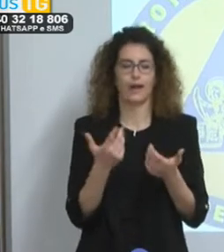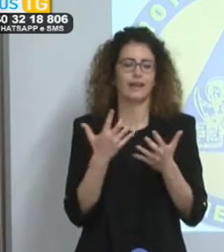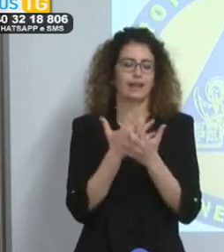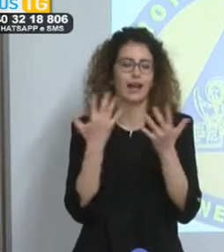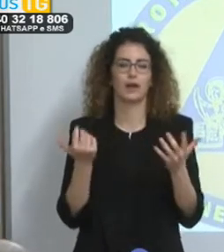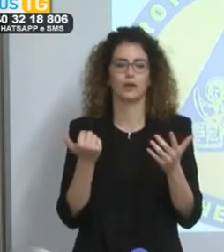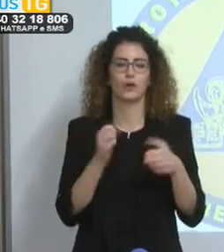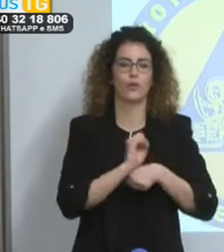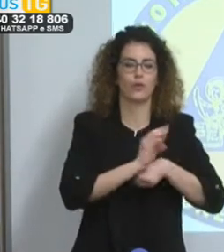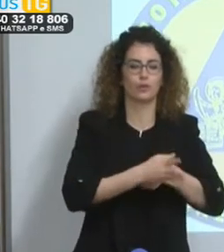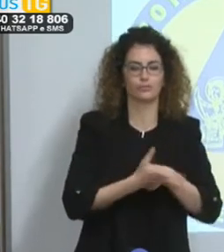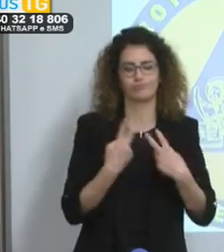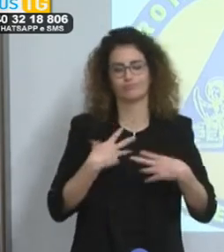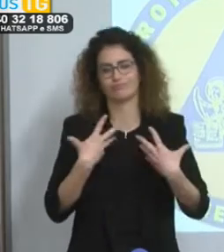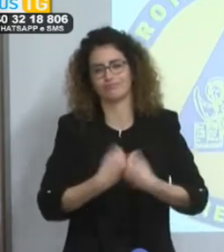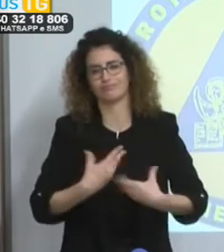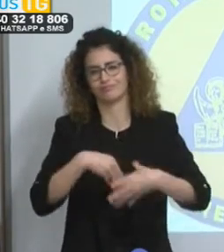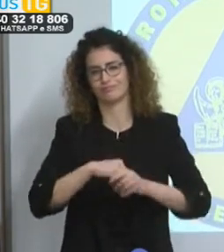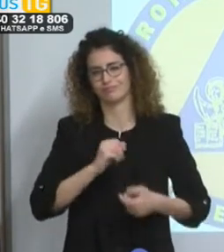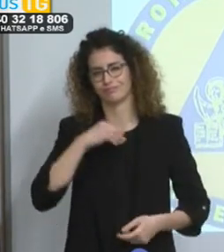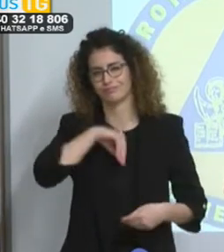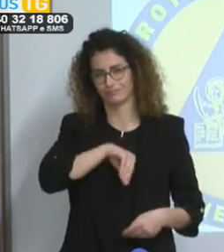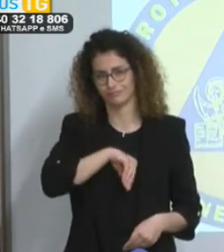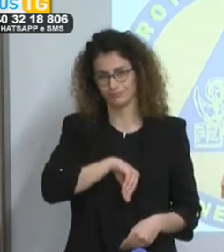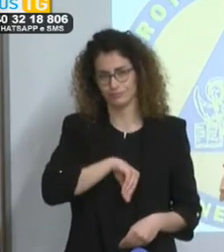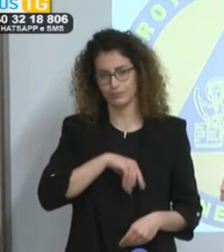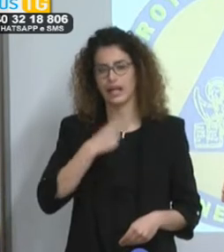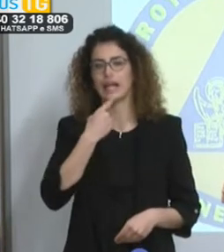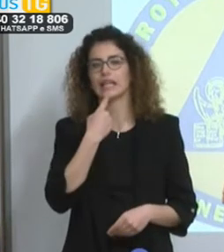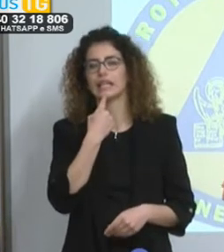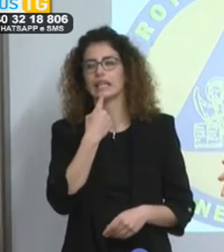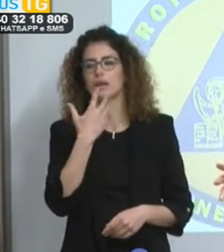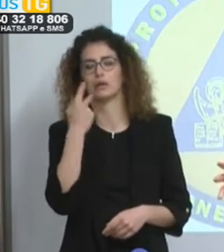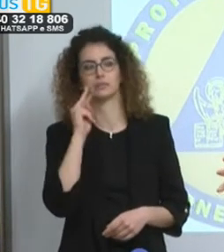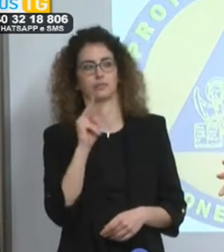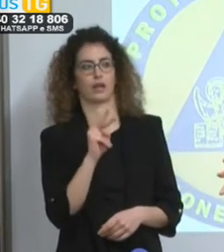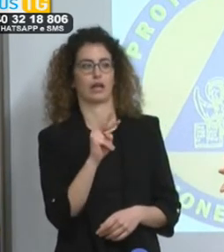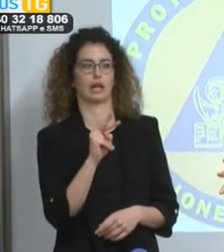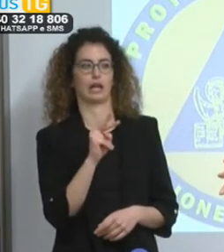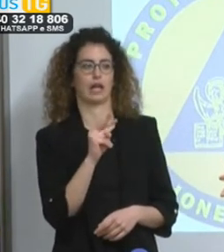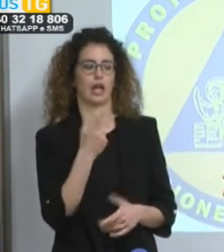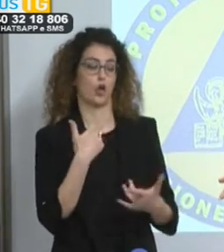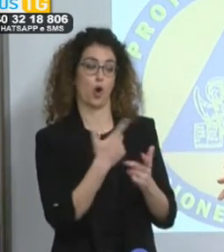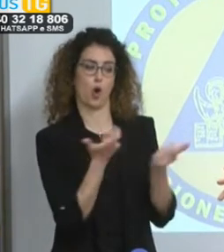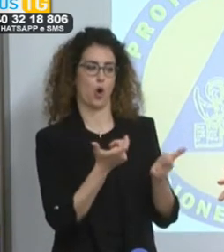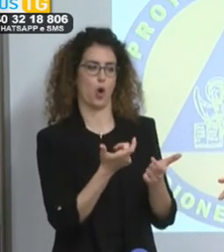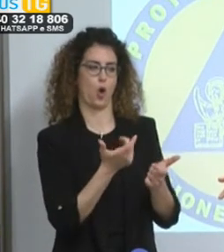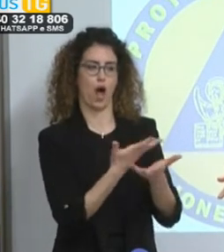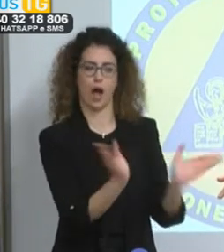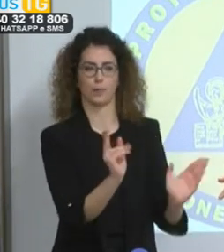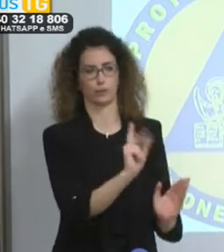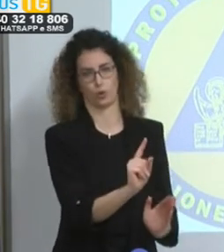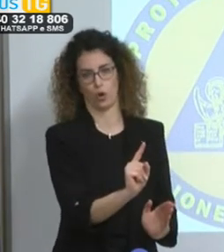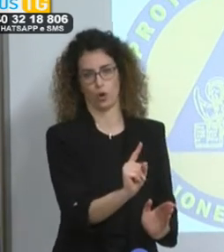la vuole vedere in maniera maldestra dice, parla male di questa apertura. Io invece dico, bene, prendiamo atto che l'11 giugno